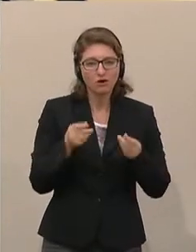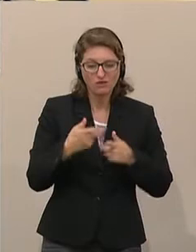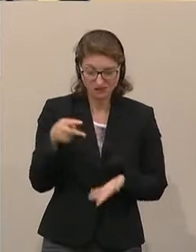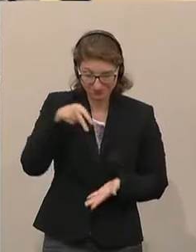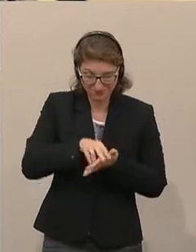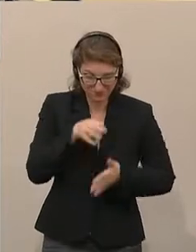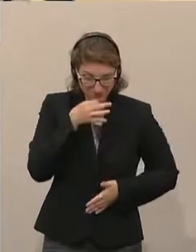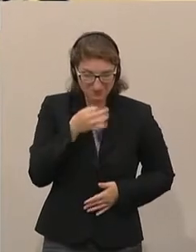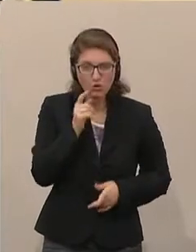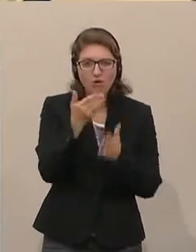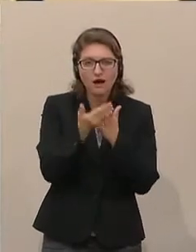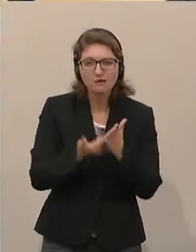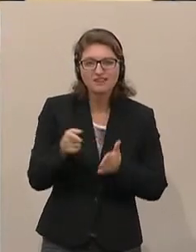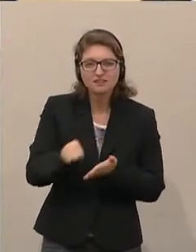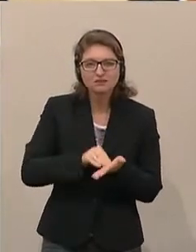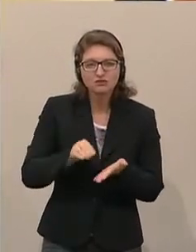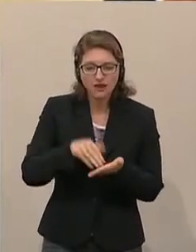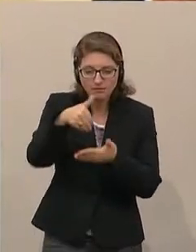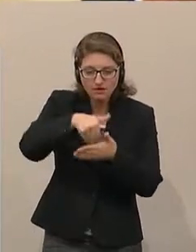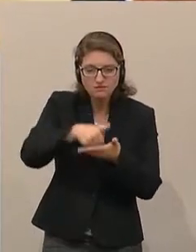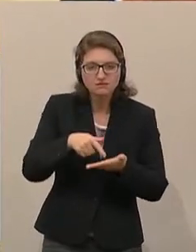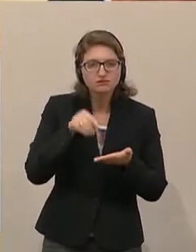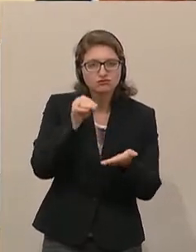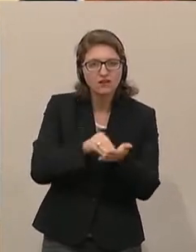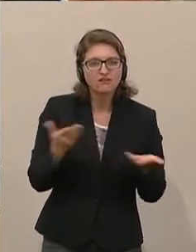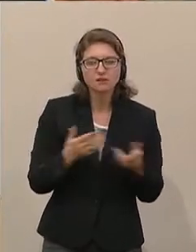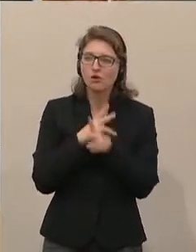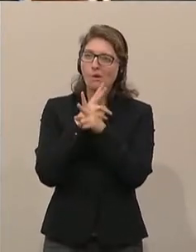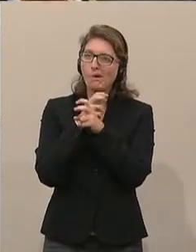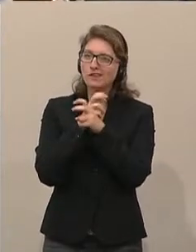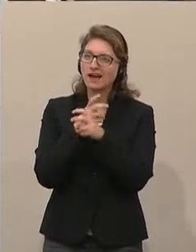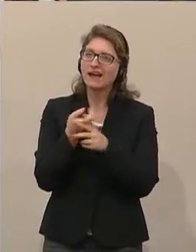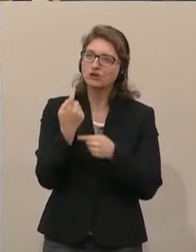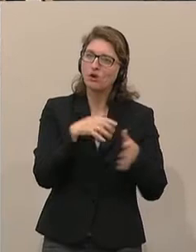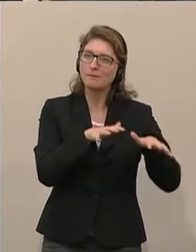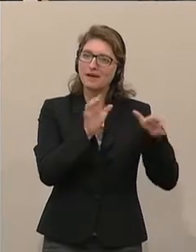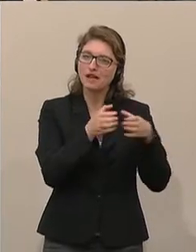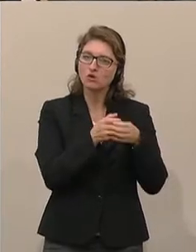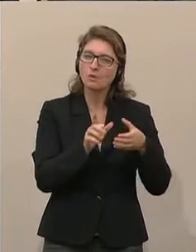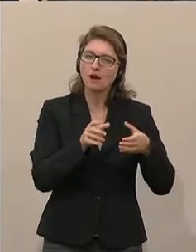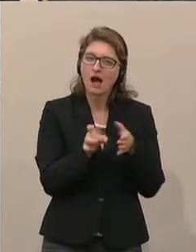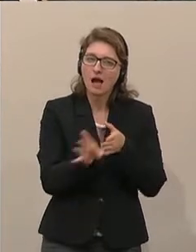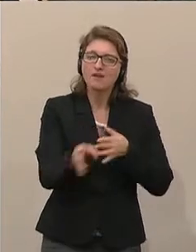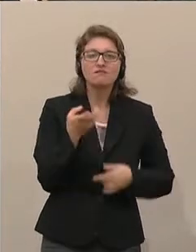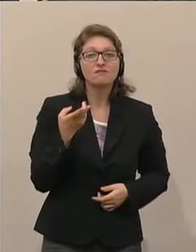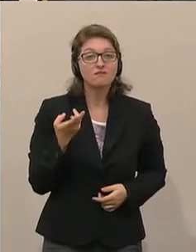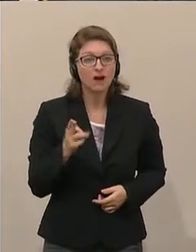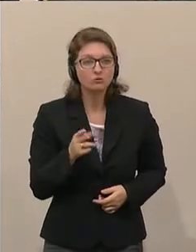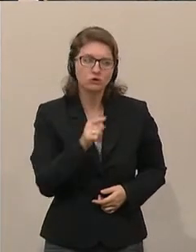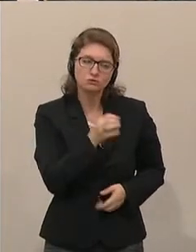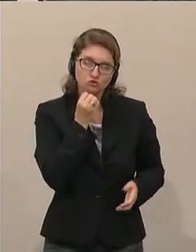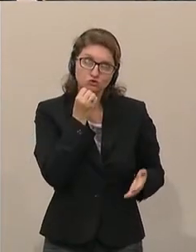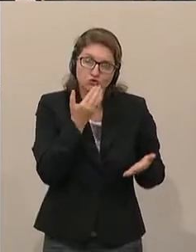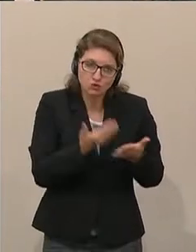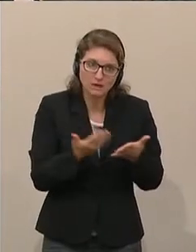dahin und argumentieren, dass das Schreiben sagt, ja, Österreich steht vor einem Ausschluss aus dem Berner Club, weil, und das geben Sie zumindest zu, dass es